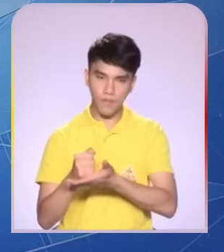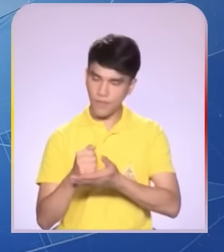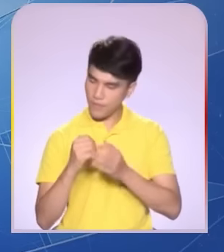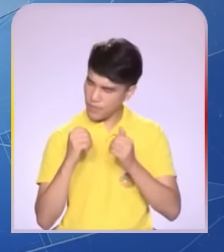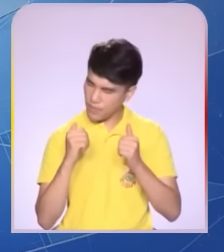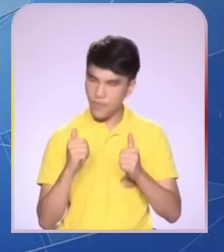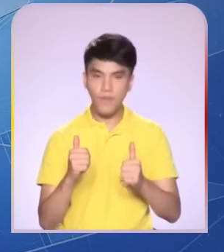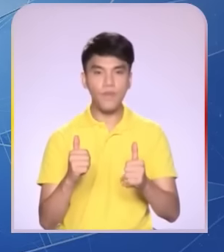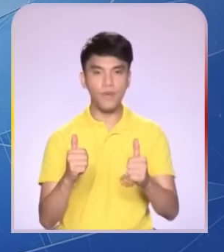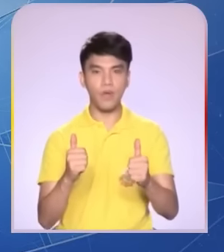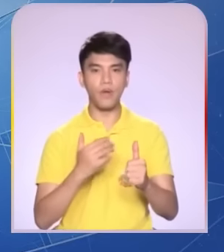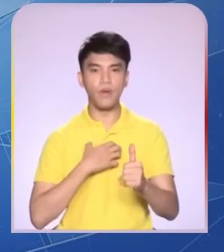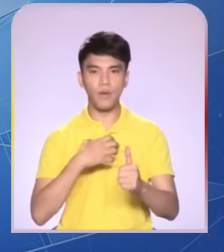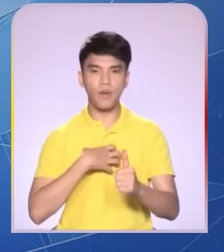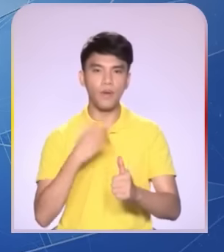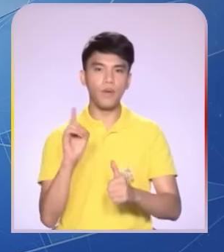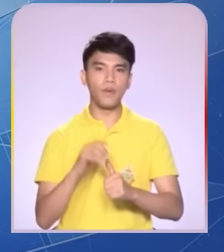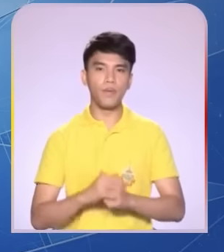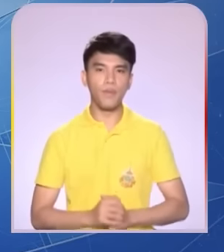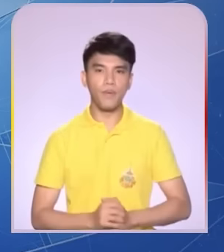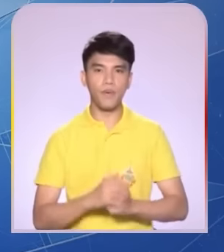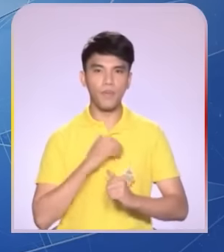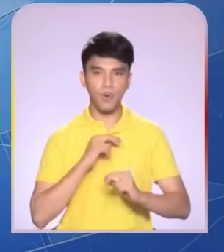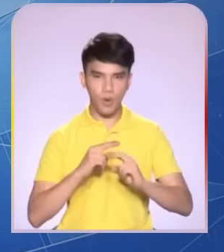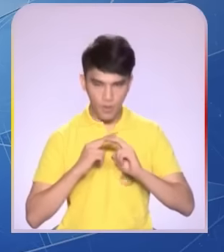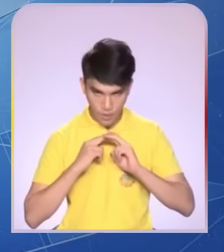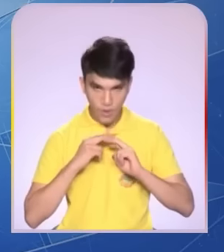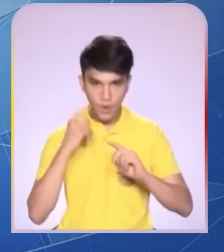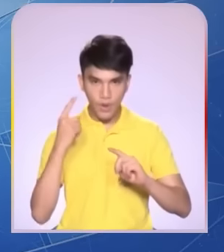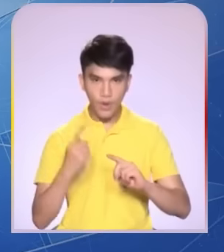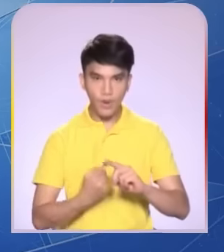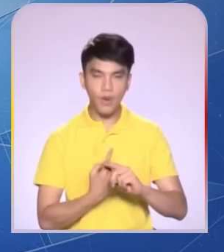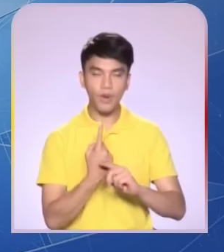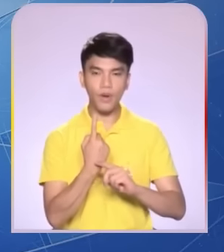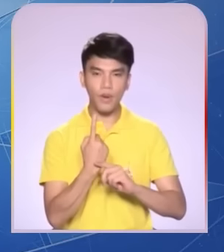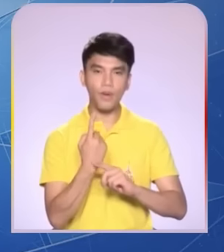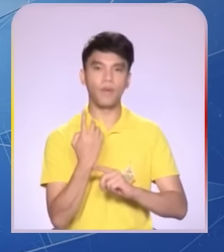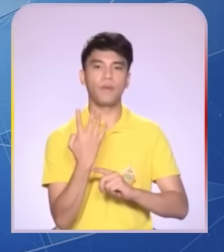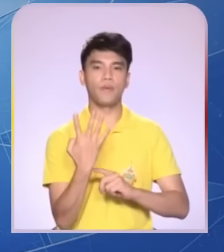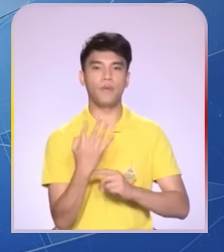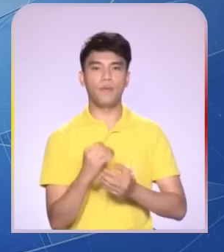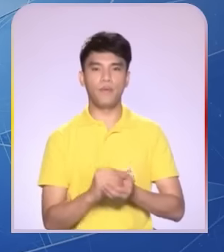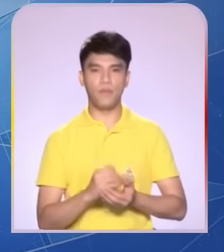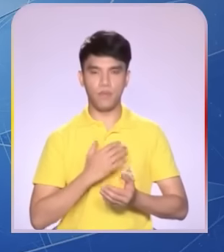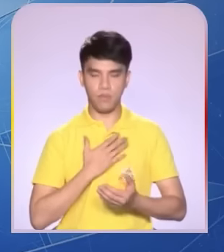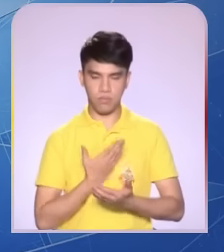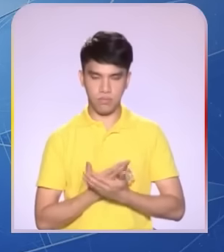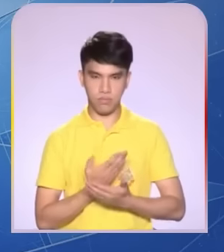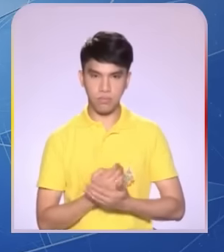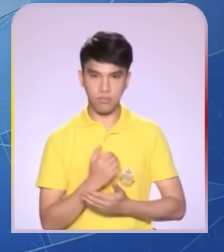ที่สุดผมอยากจะบอกว่าผมเข้ามาปลายเดือนเมษาผลกำไ